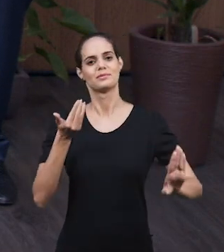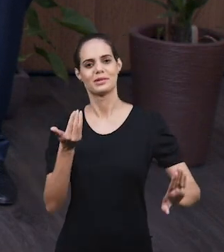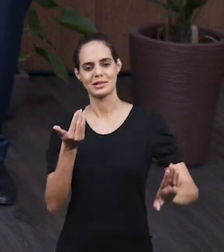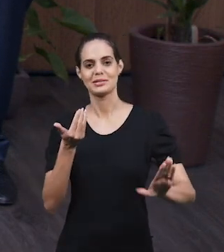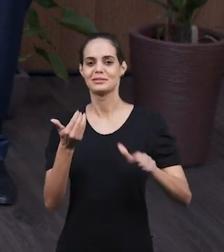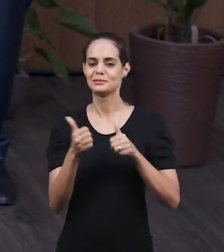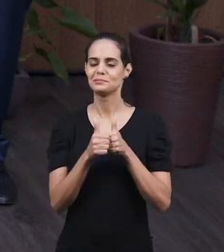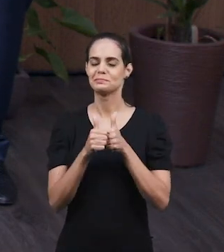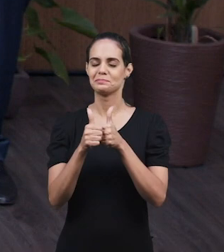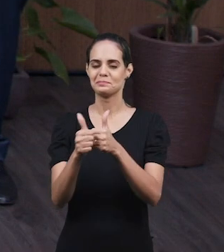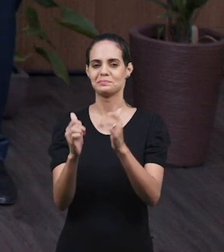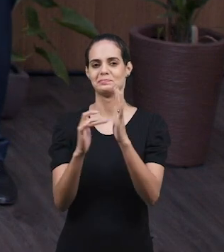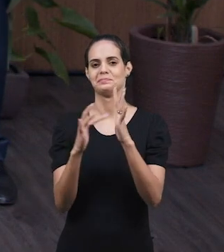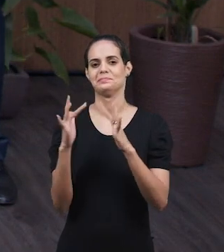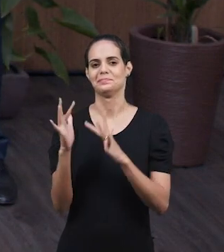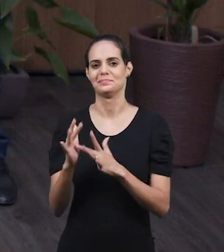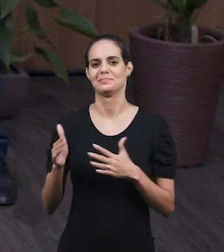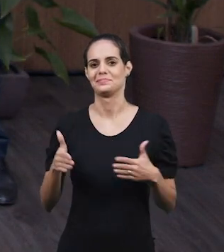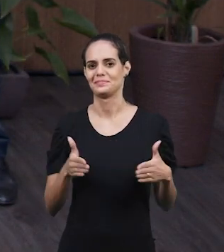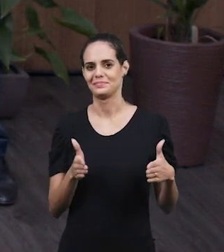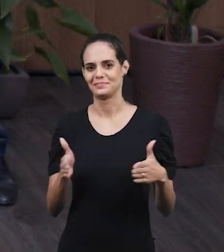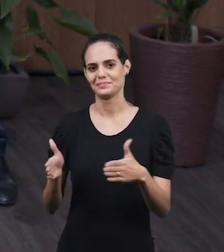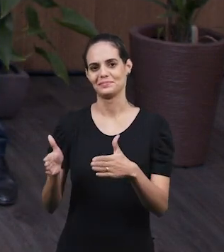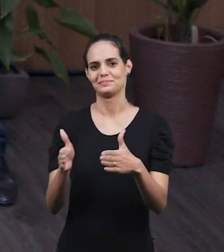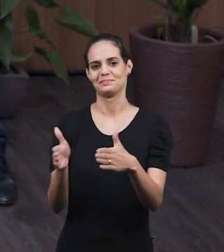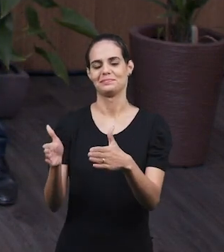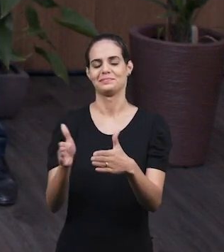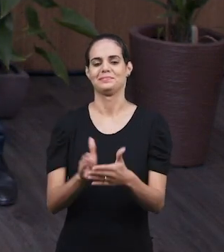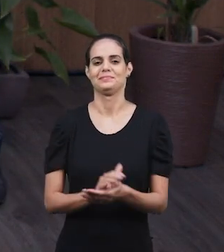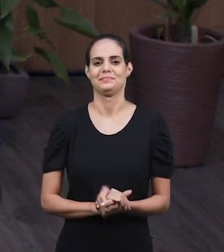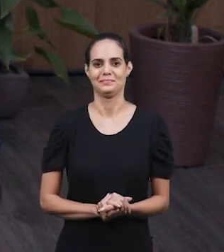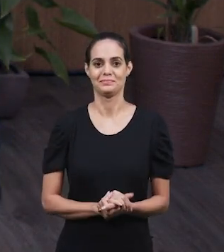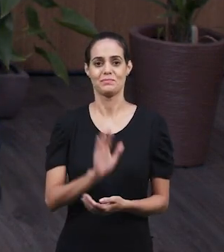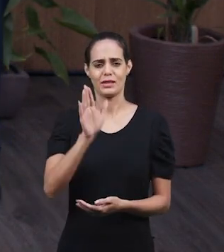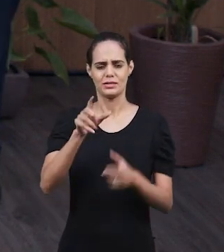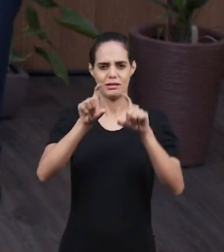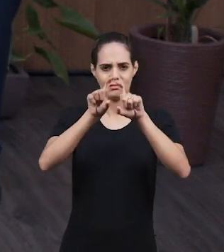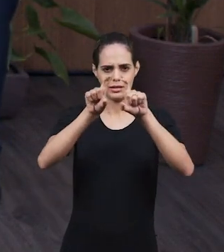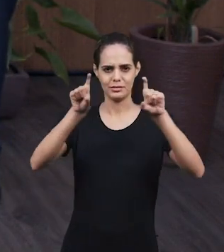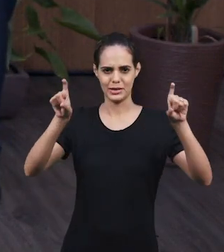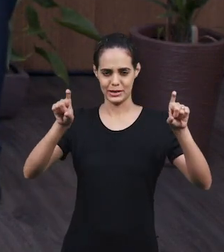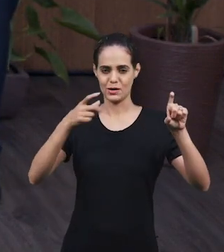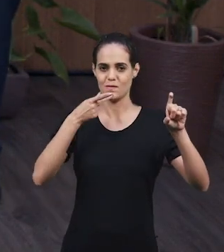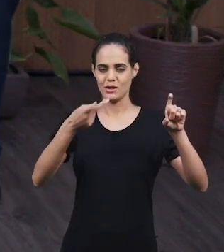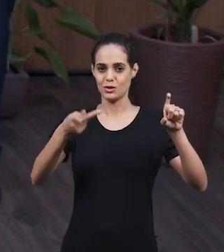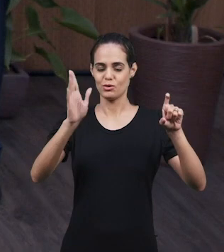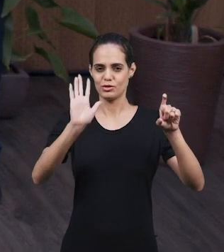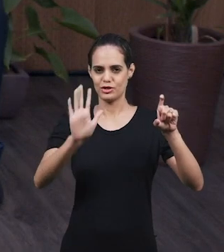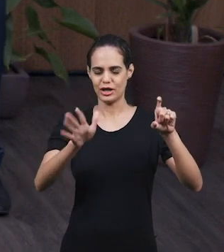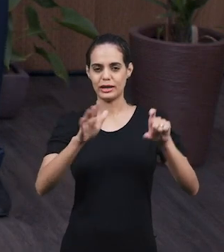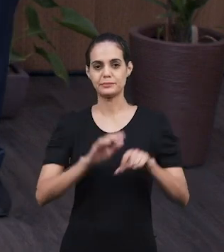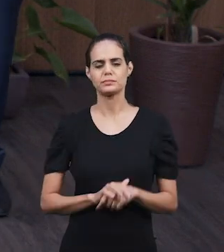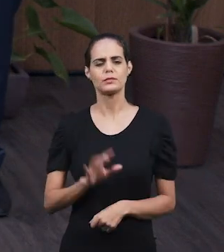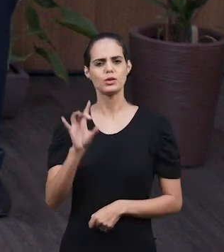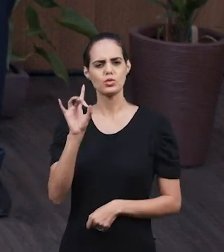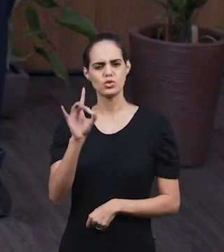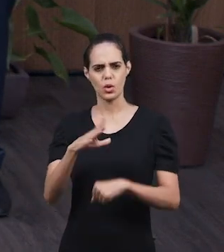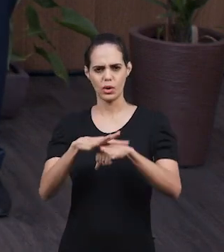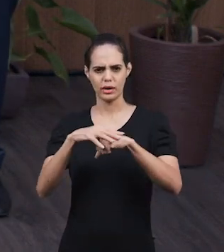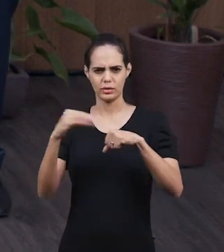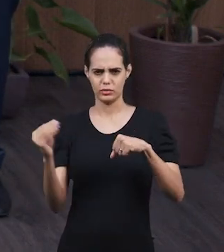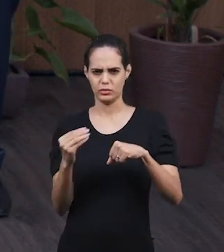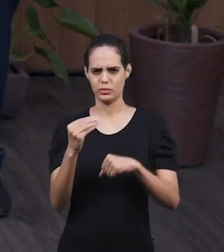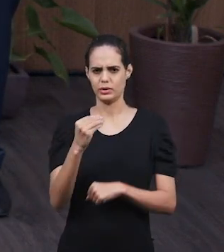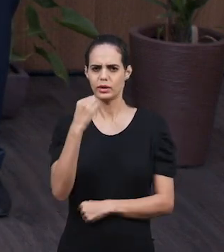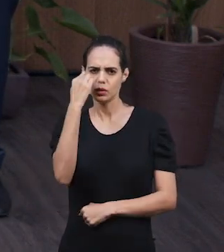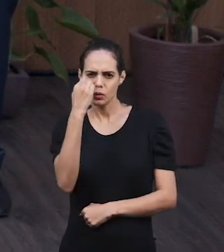suivre Jésus par le chemin. Et nous pouvons même, utilisant l'expression déjà dite, s'il était seulement dans